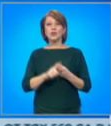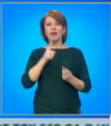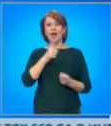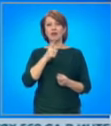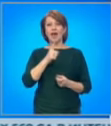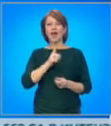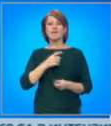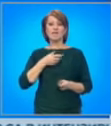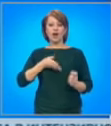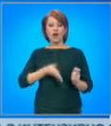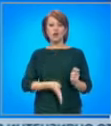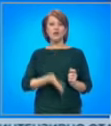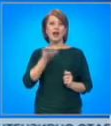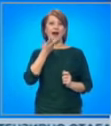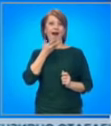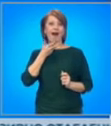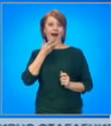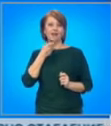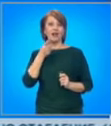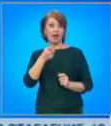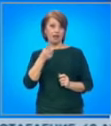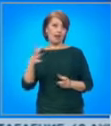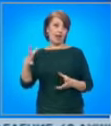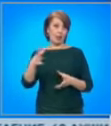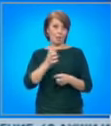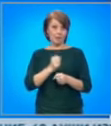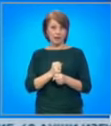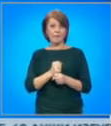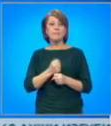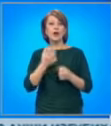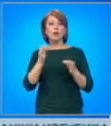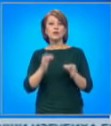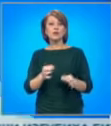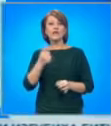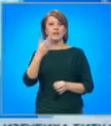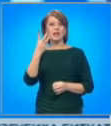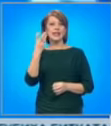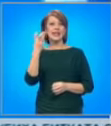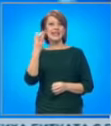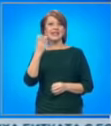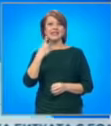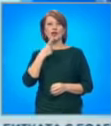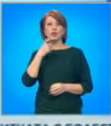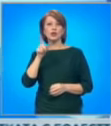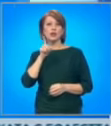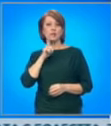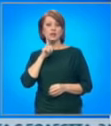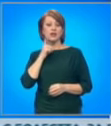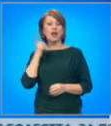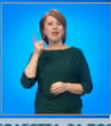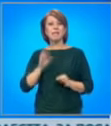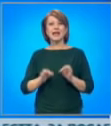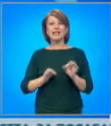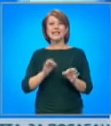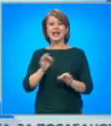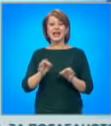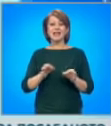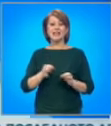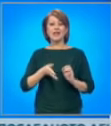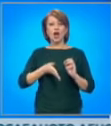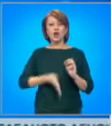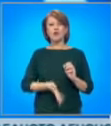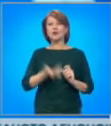ноември установява симптоми на новия вариант при 30-годишен мъж. Каква е карантината на заразата в момента в Южна Африка и какво можем да научим